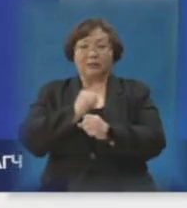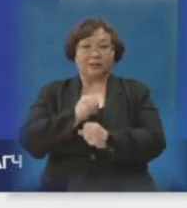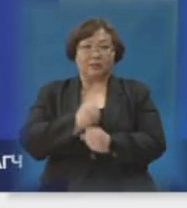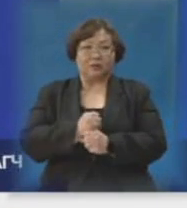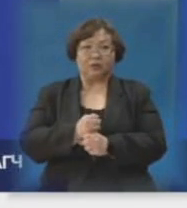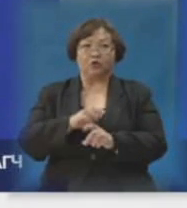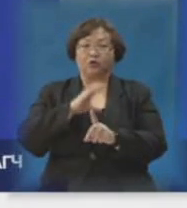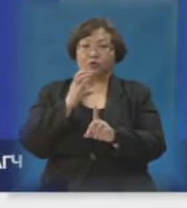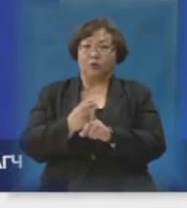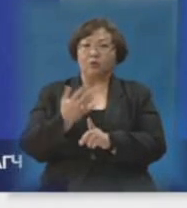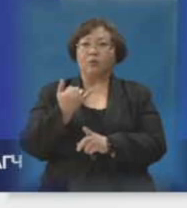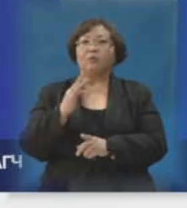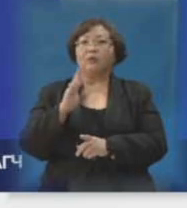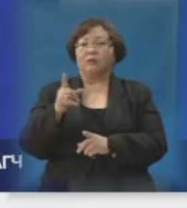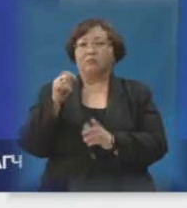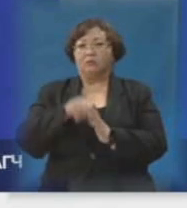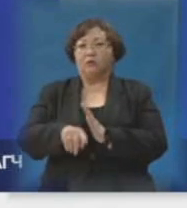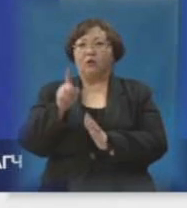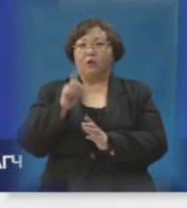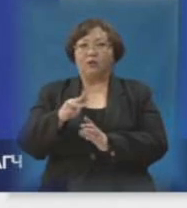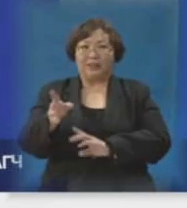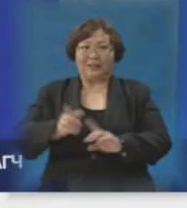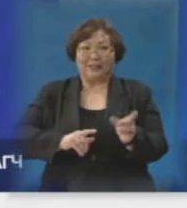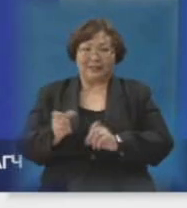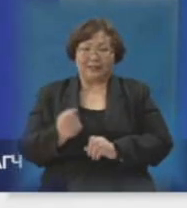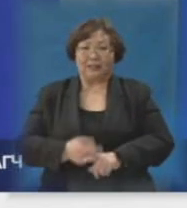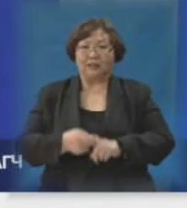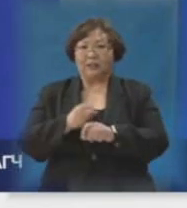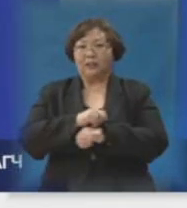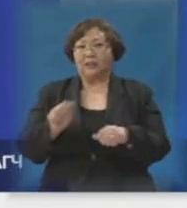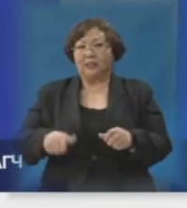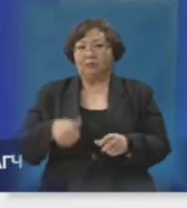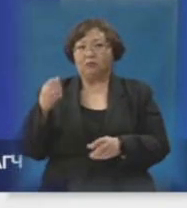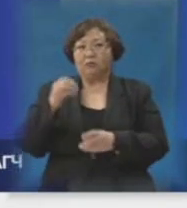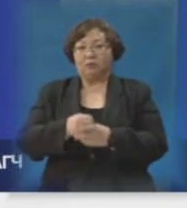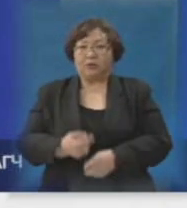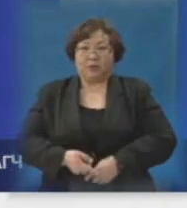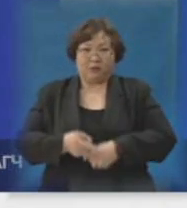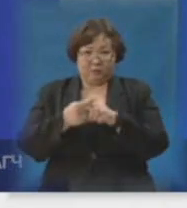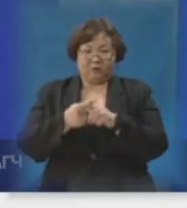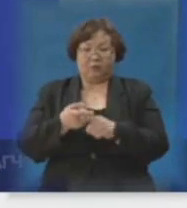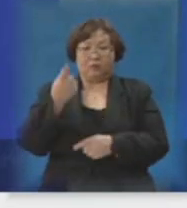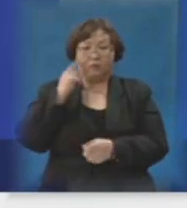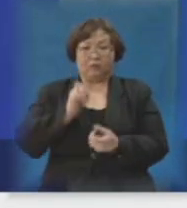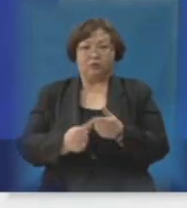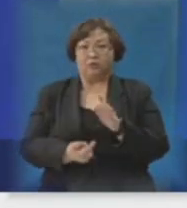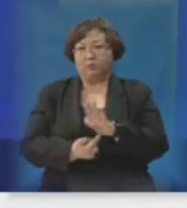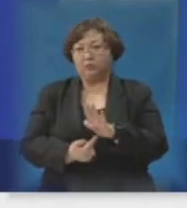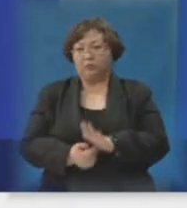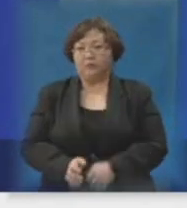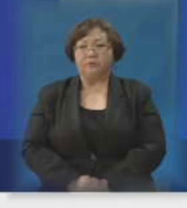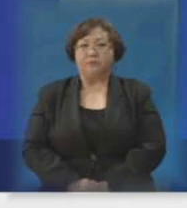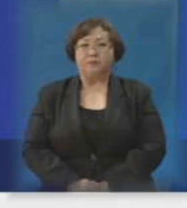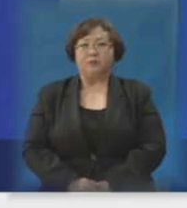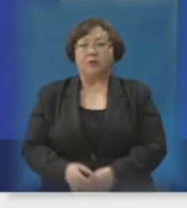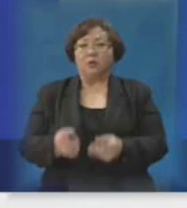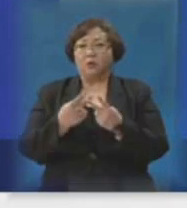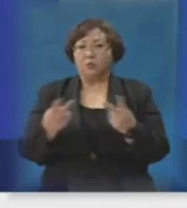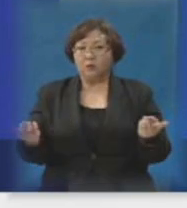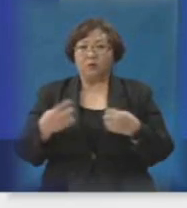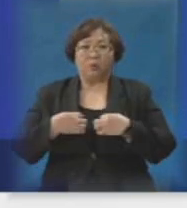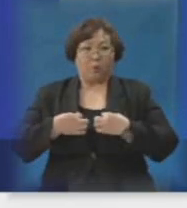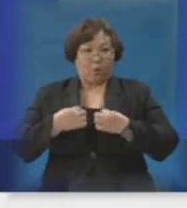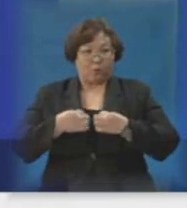соёл урлагийн салбараар хотын эдийн засгийг өсгөж иргэдийн оролцоог нэмэгдүүлэх үндсэн зорилготой. Үндэсний